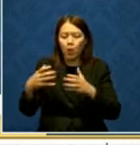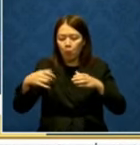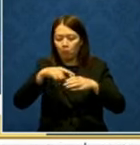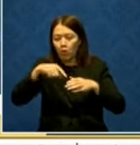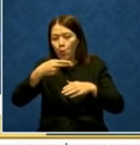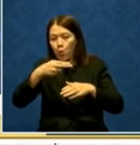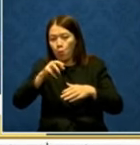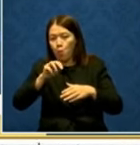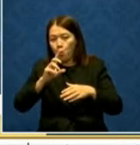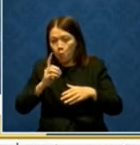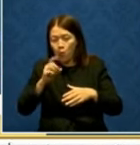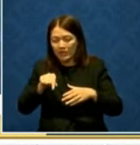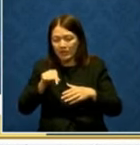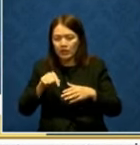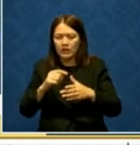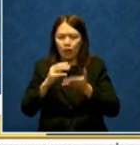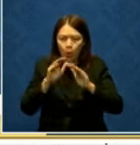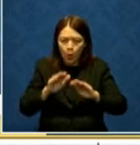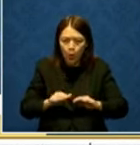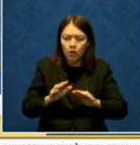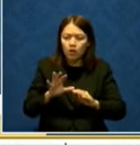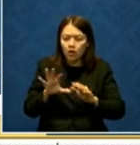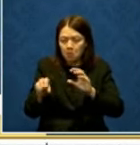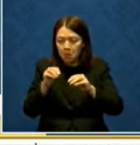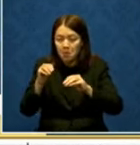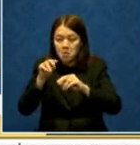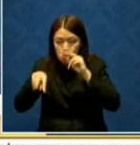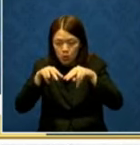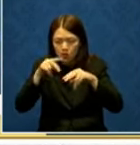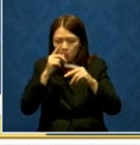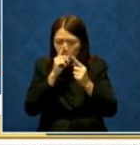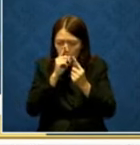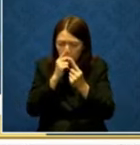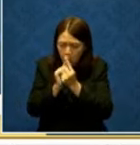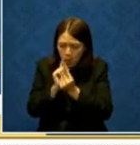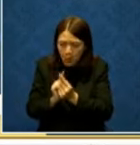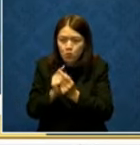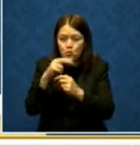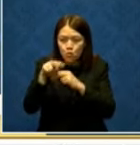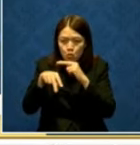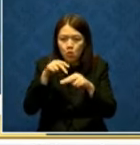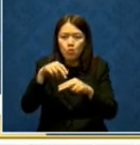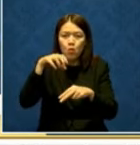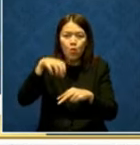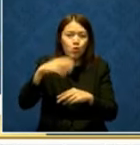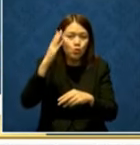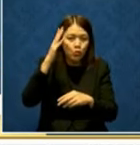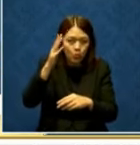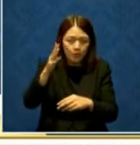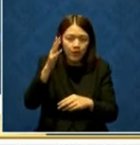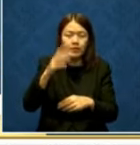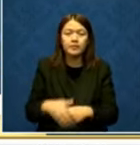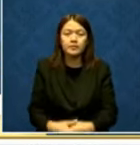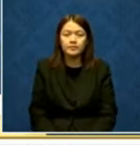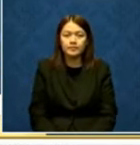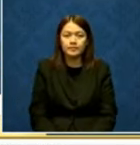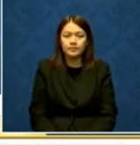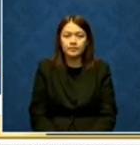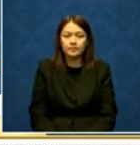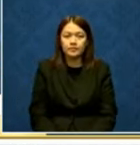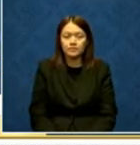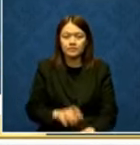ครับมีส่วนไหนที่สามารถปรับลดหรือตรวจหาจุดบกพร่องทางวินัยขององค์กรต่อไปได้นะครับ